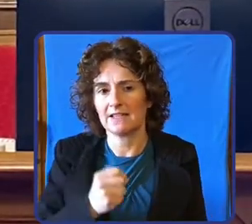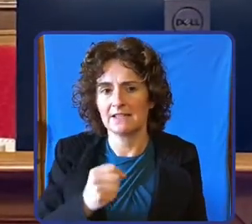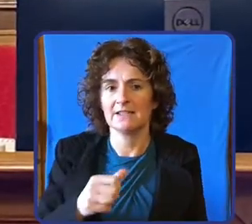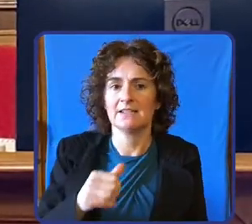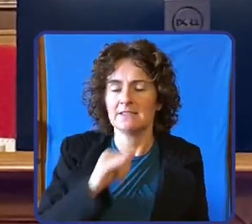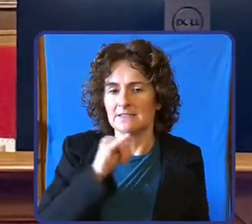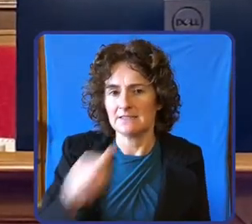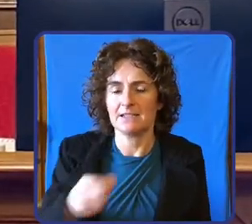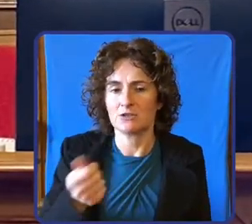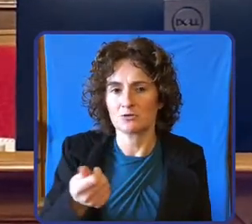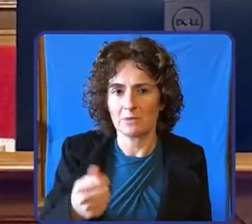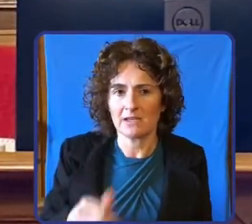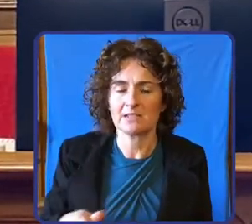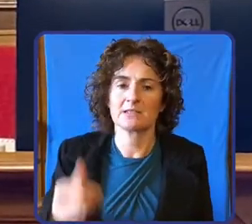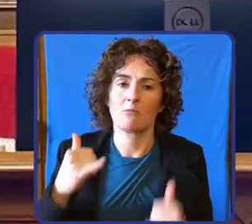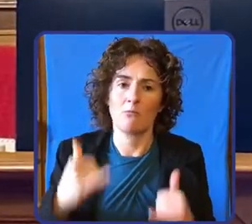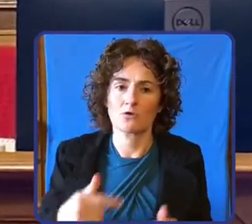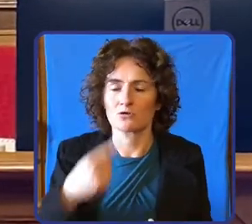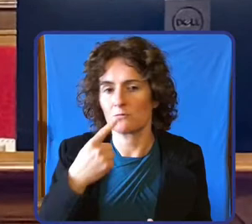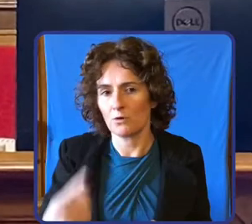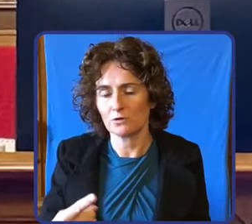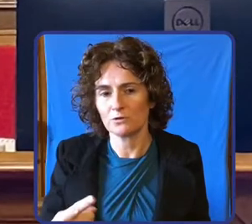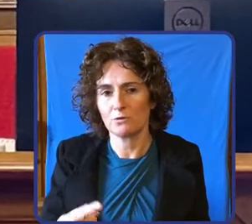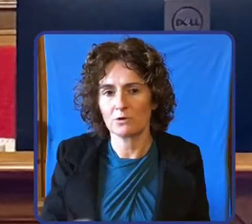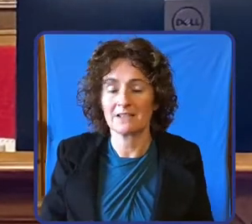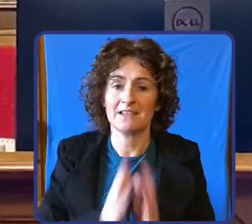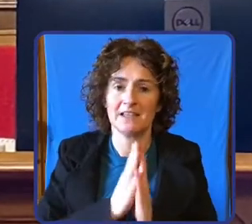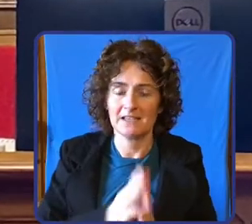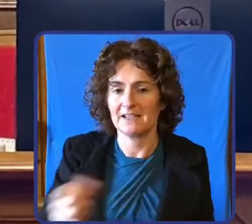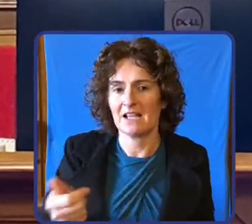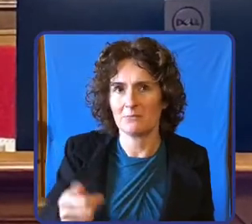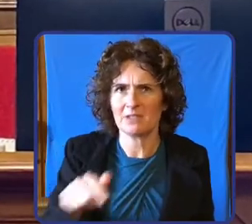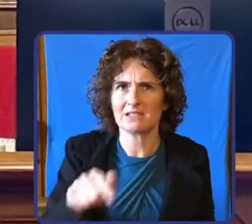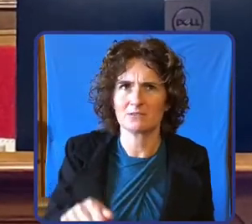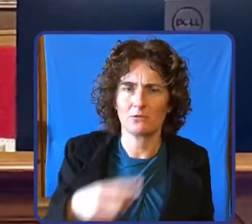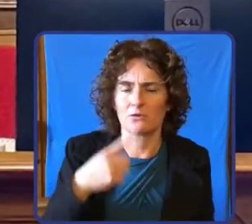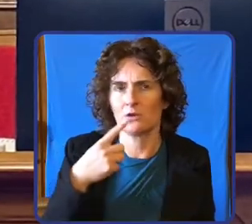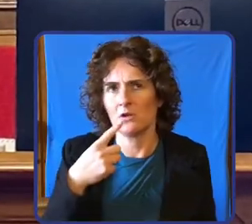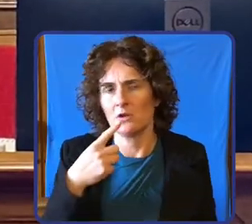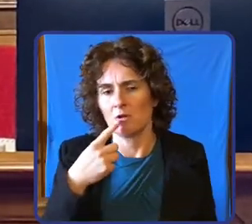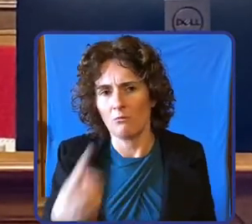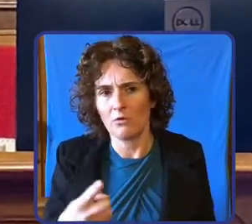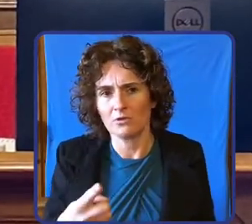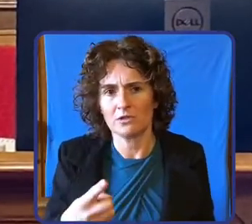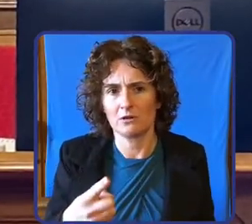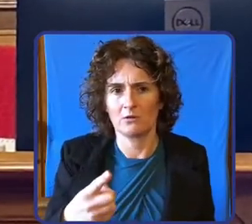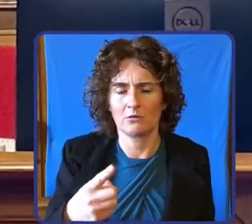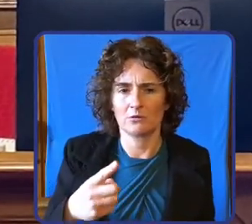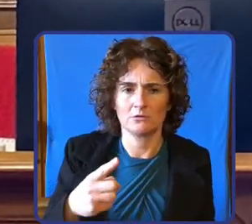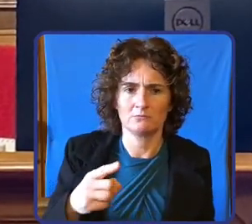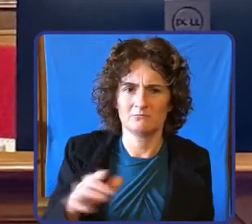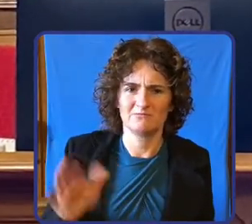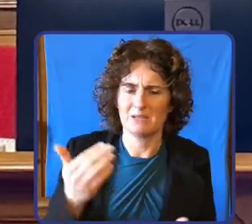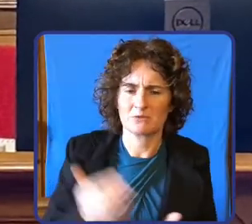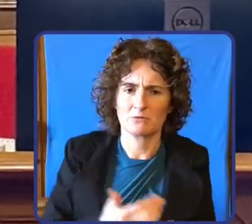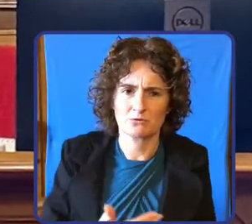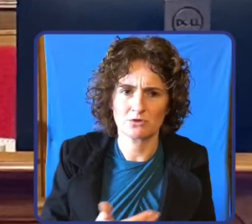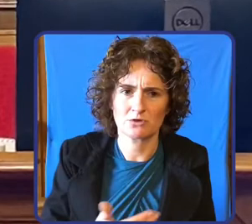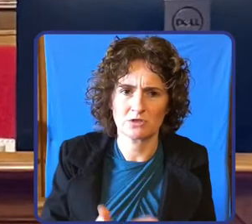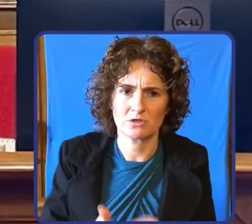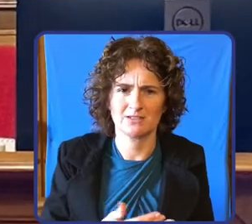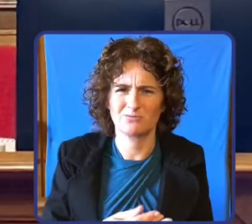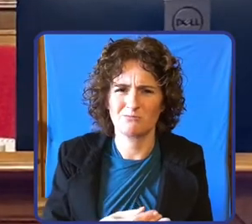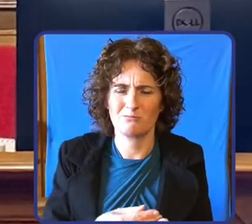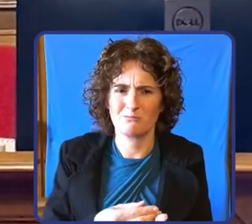mondja, hogy nem kér. Hát pont ön mondta azt, hogy szükség van rá, de nincs pénz. Akkor nem logikus, hogy ön segít pénzt kérni? De nem